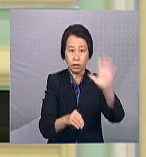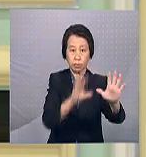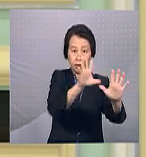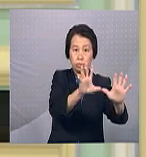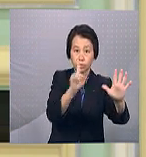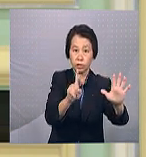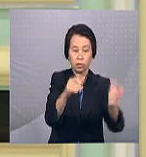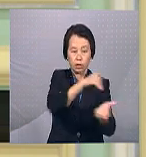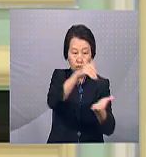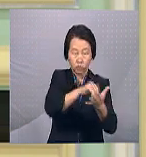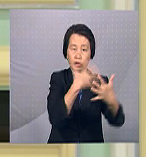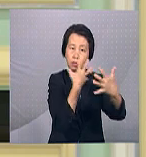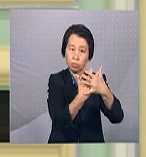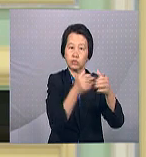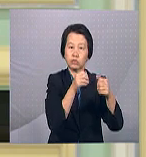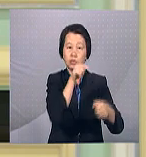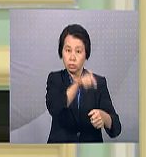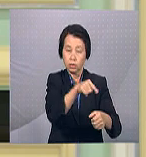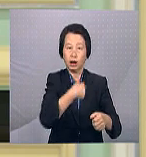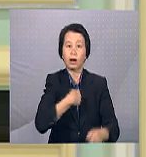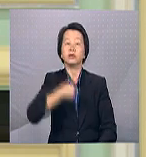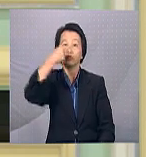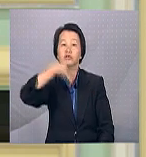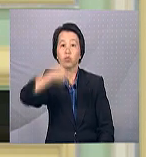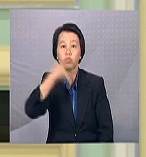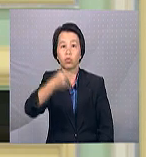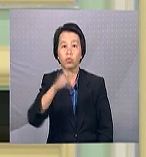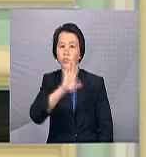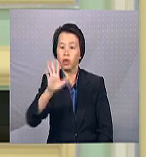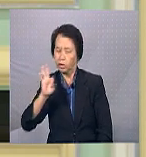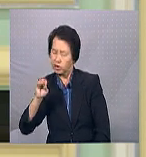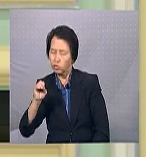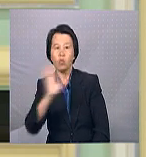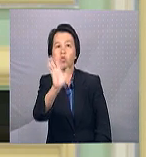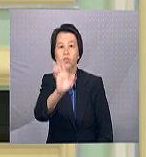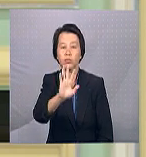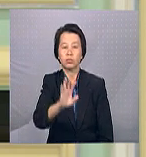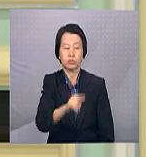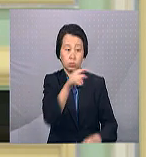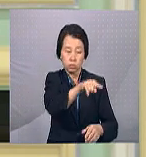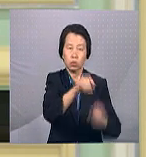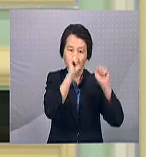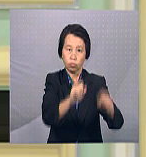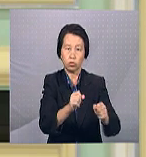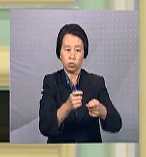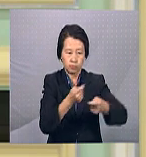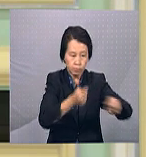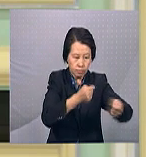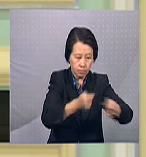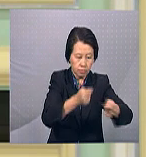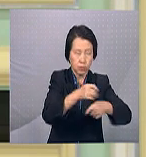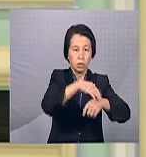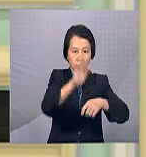551 pusat kuarantin inilah yang saya sebut, yang saya nak tekankan, mampu untuk mengawal lebih